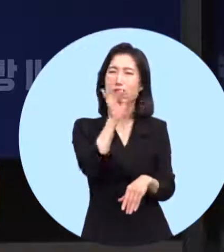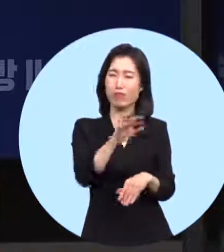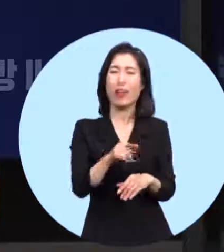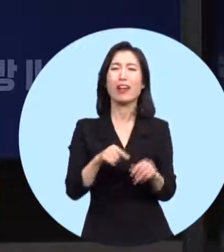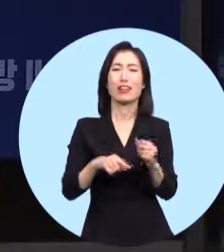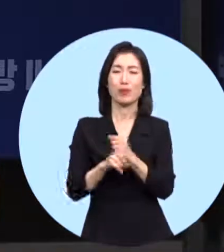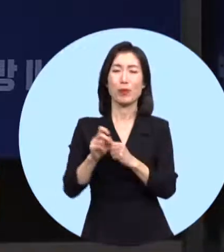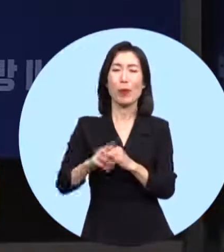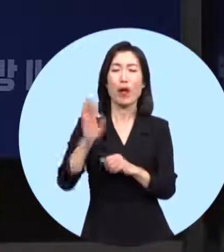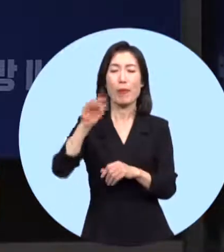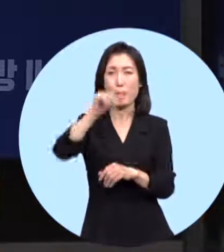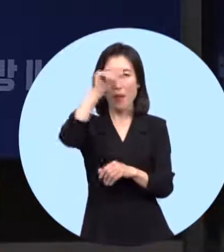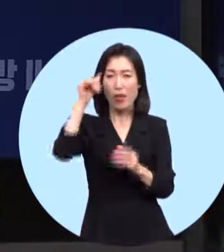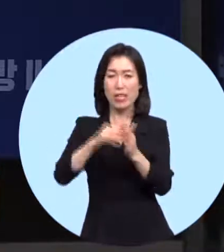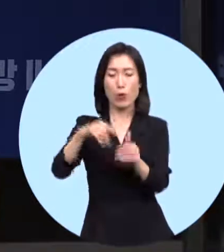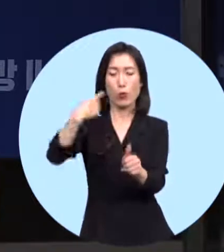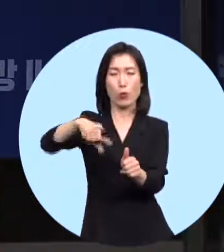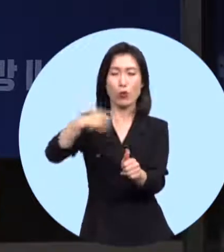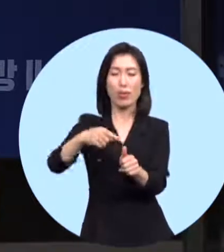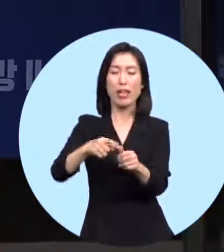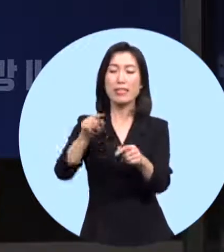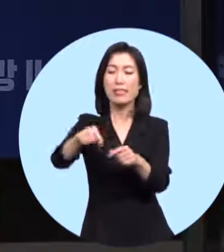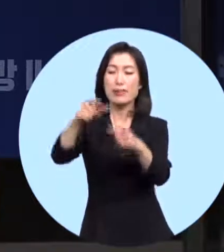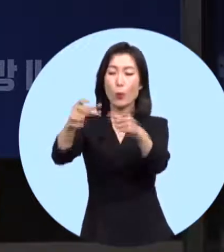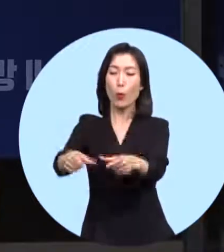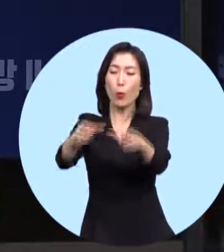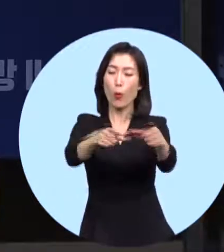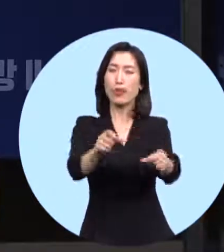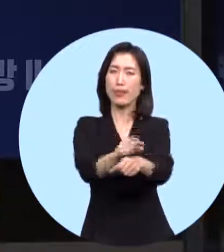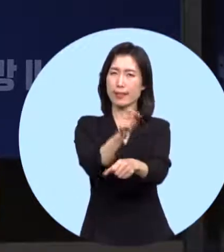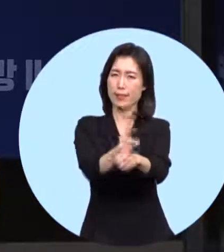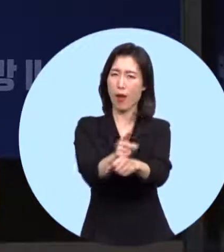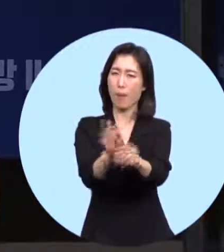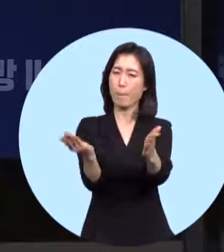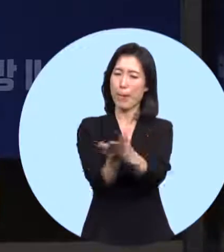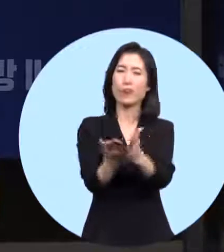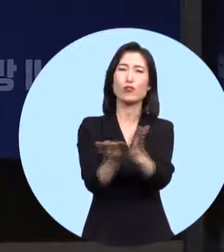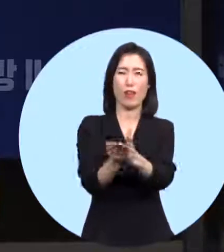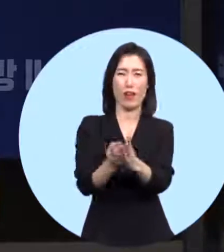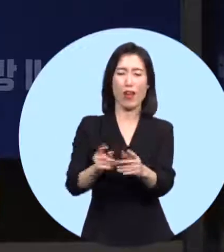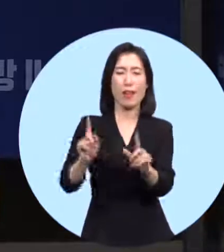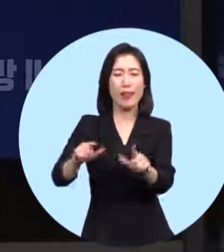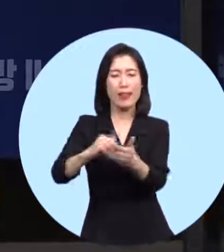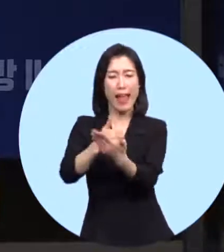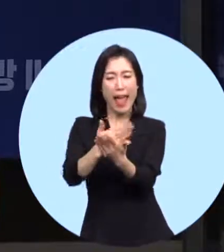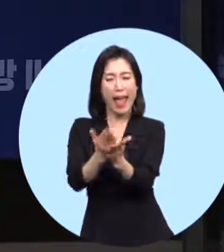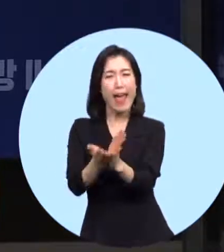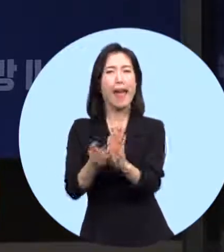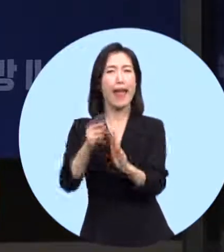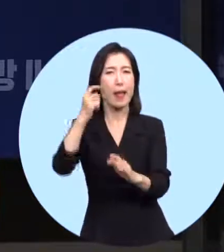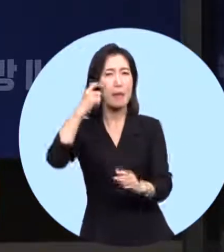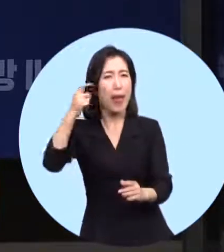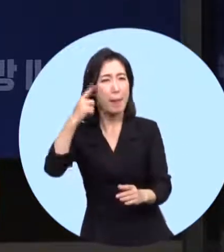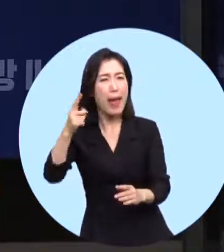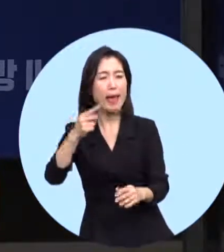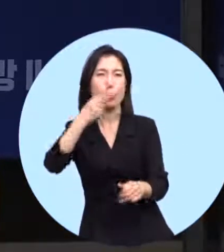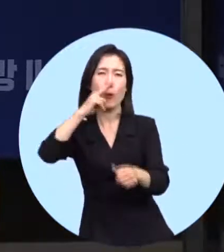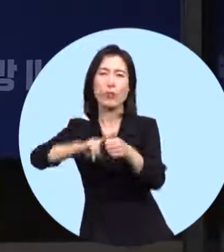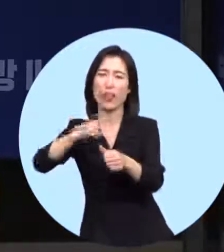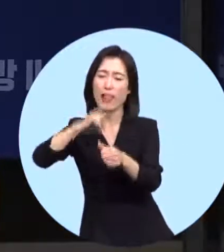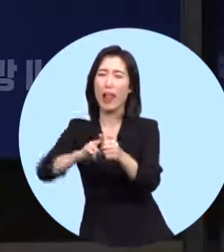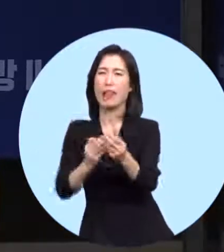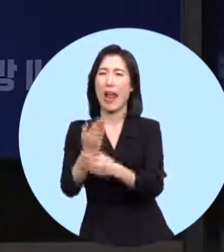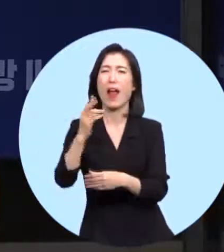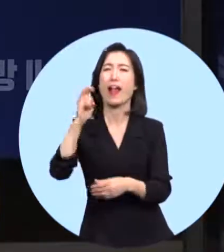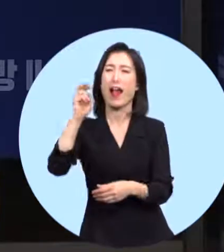평생학습이 활성화되면은 지역마다 지역의 특성을 반영한 굉장히 다양한 창의적인 시도들이 또